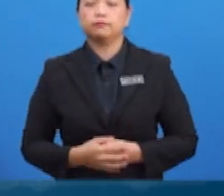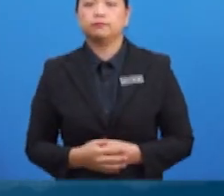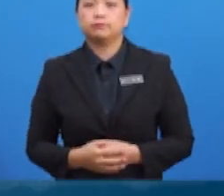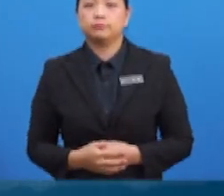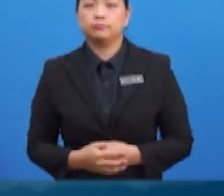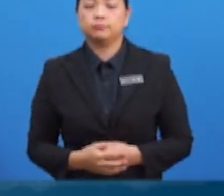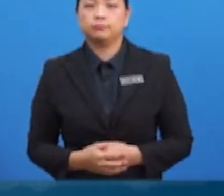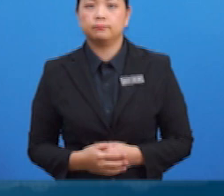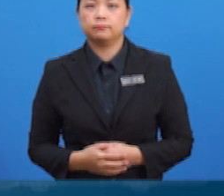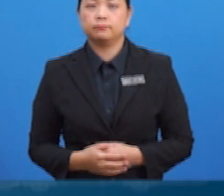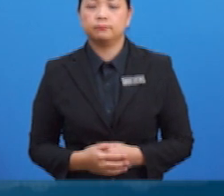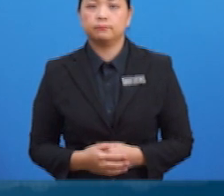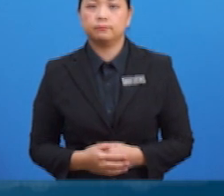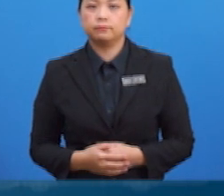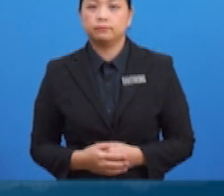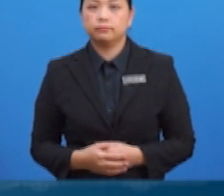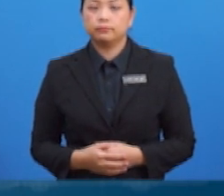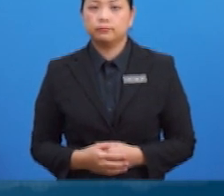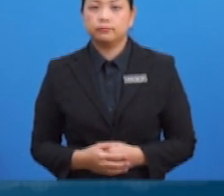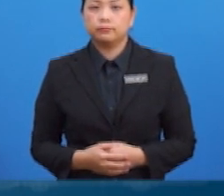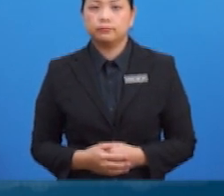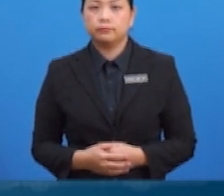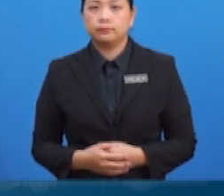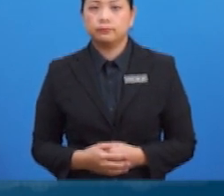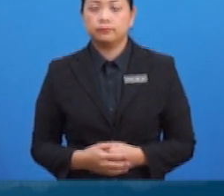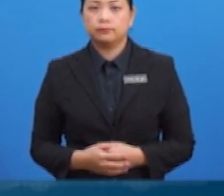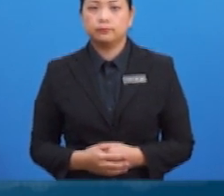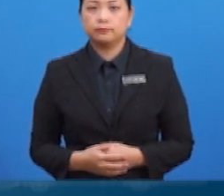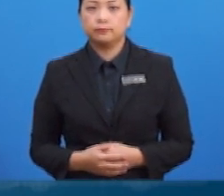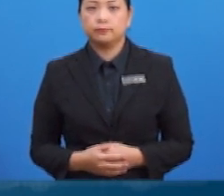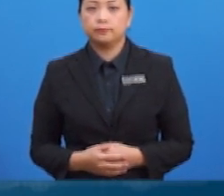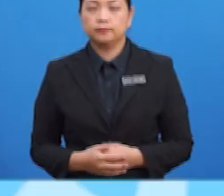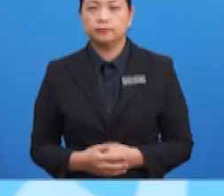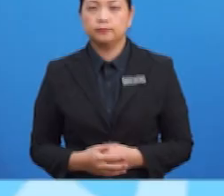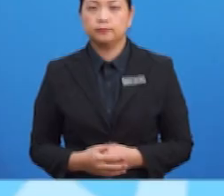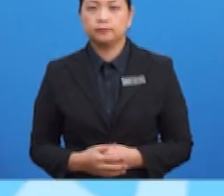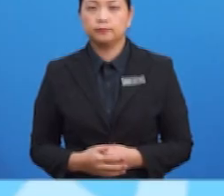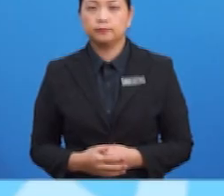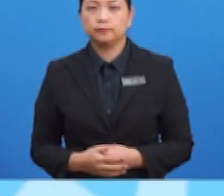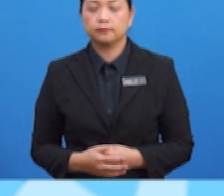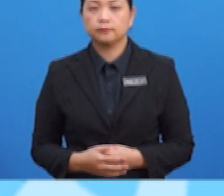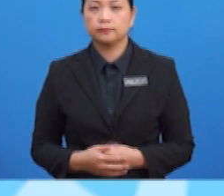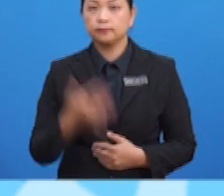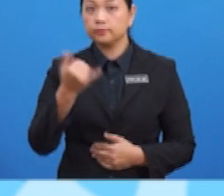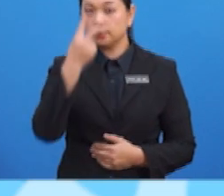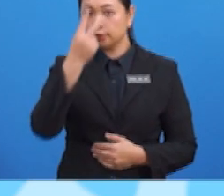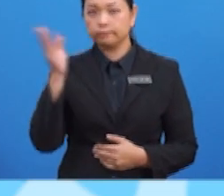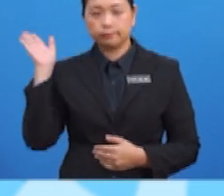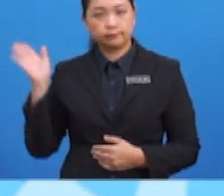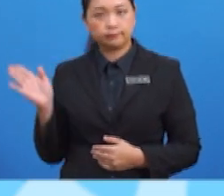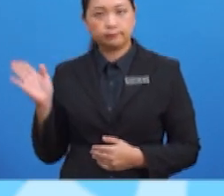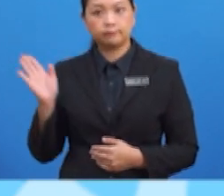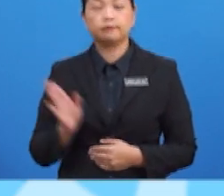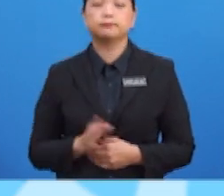Jenis sistem mekanikal yang seterusnya adalah sistem takal dan tali sawat.